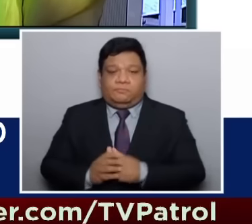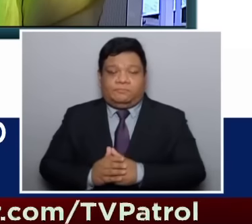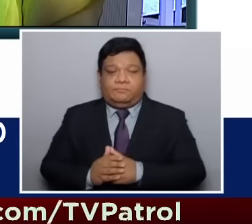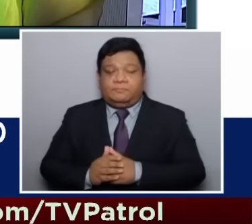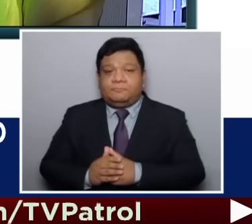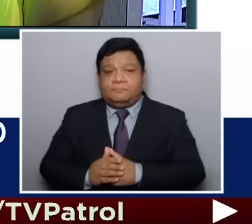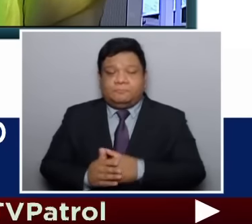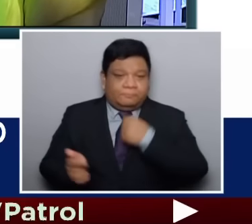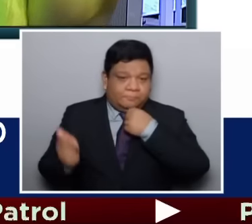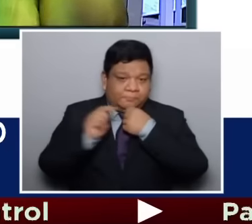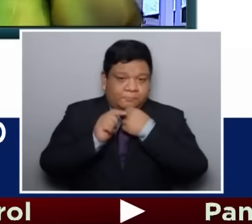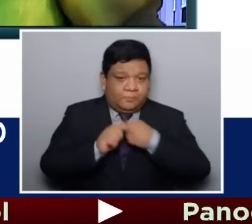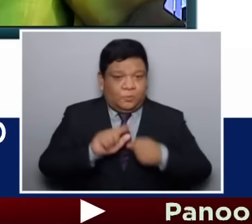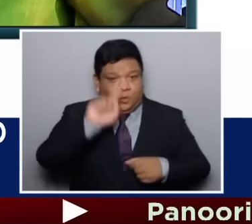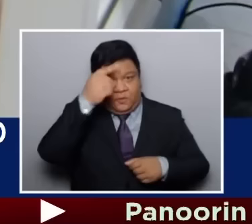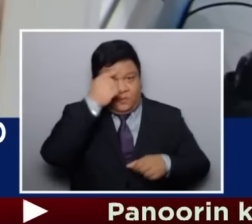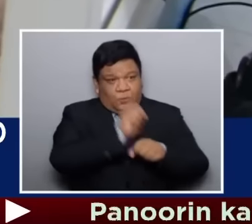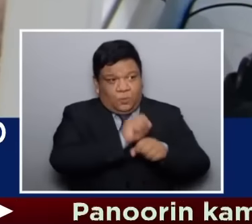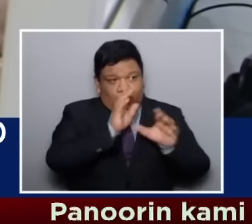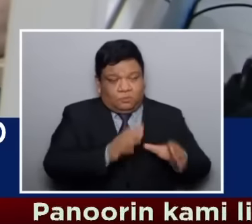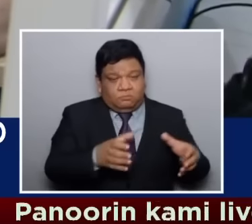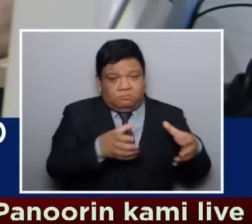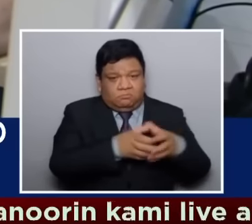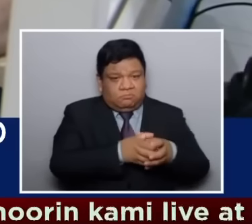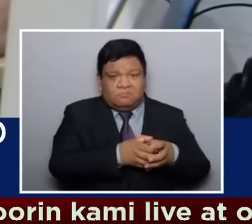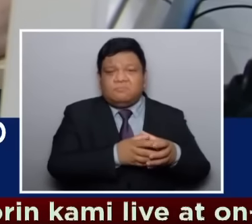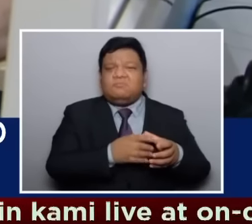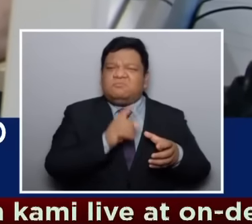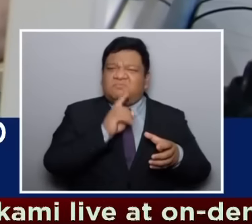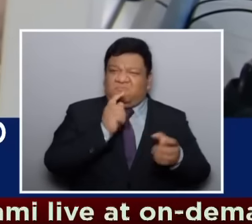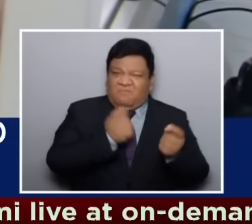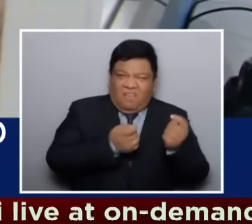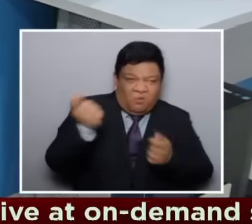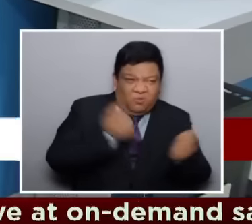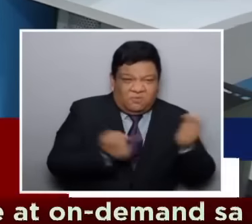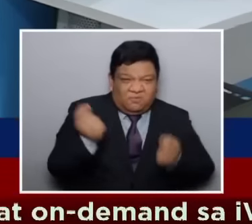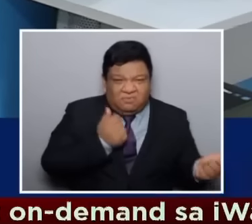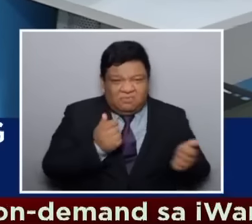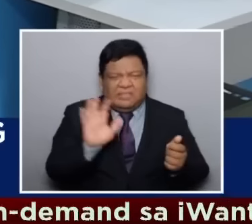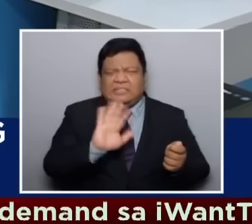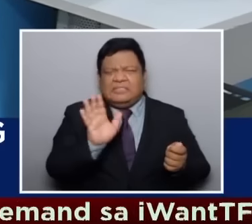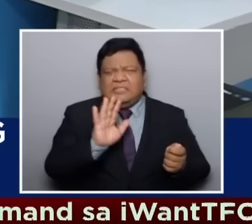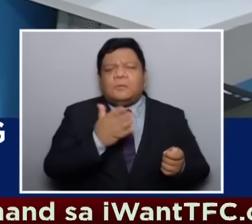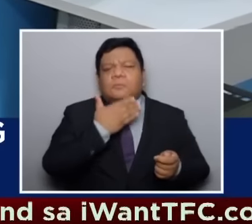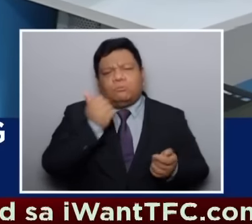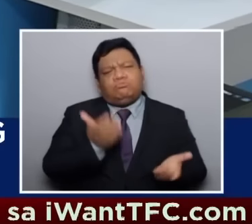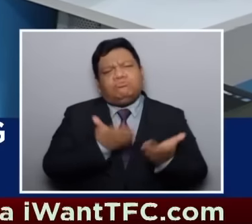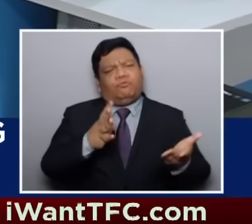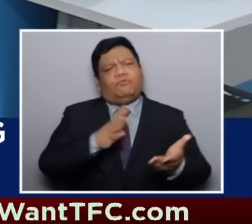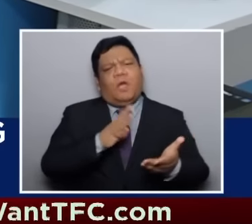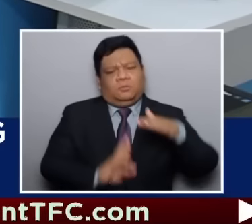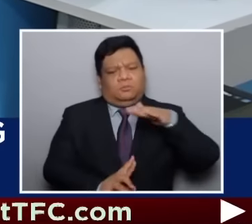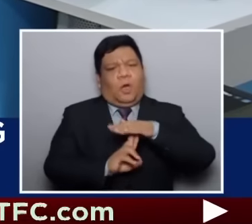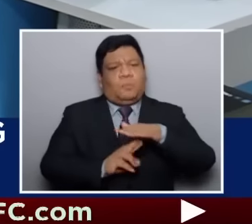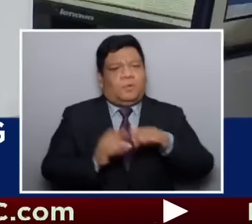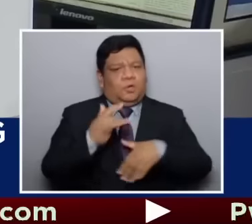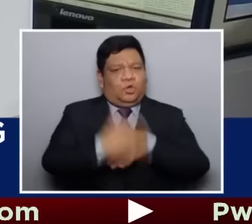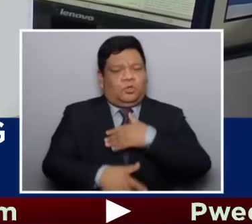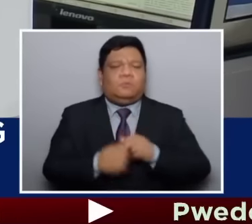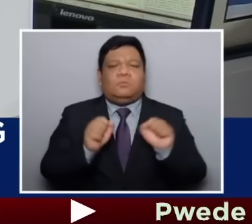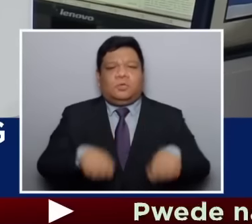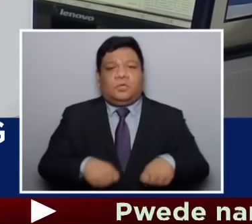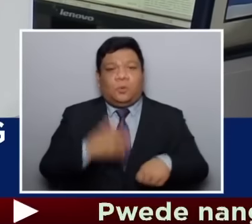government workers, pero pabor sila sa panukalang mas maagang retirement age. Sabi nila, makakatanggap pa rin naman ng